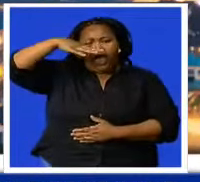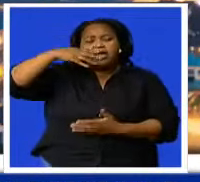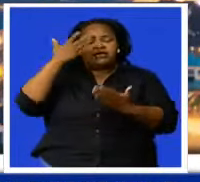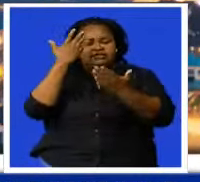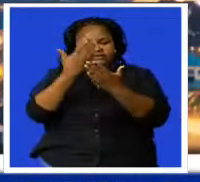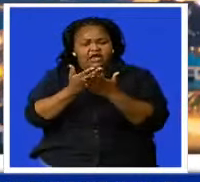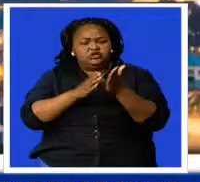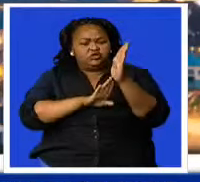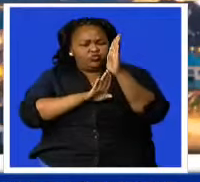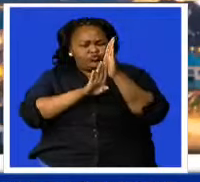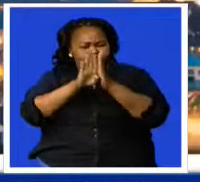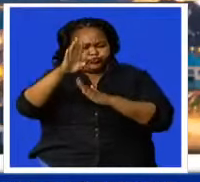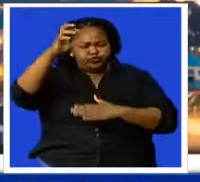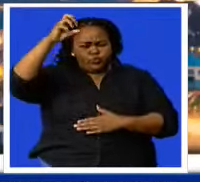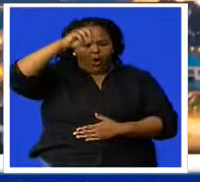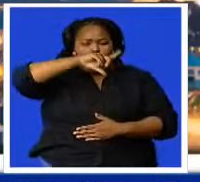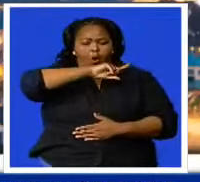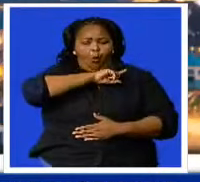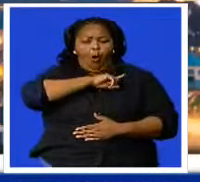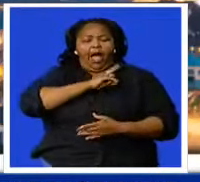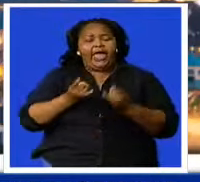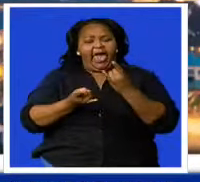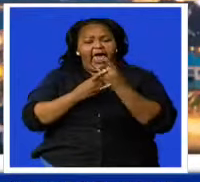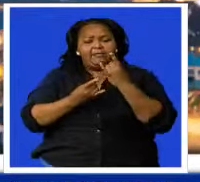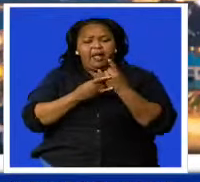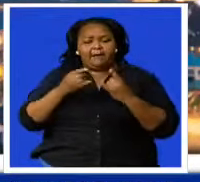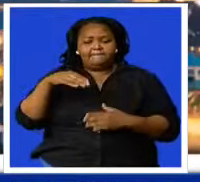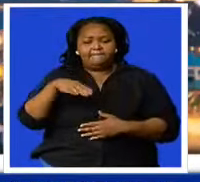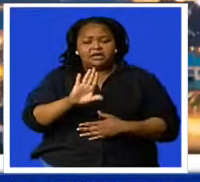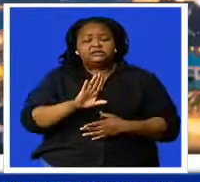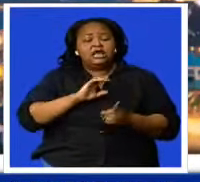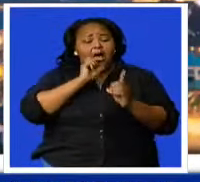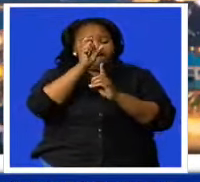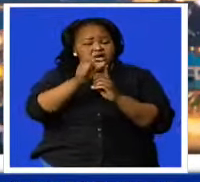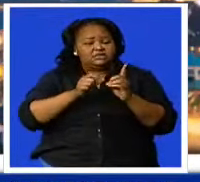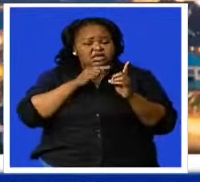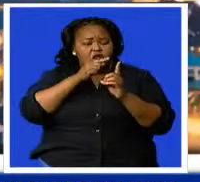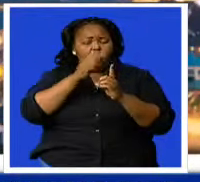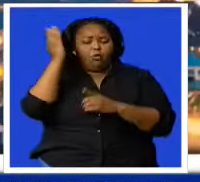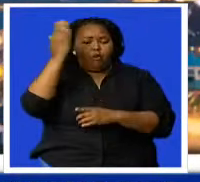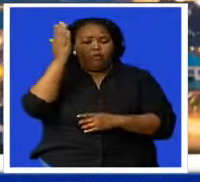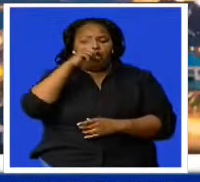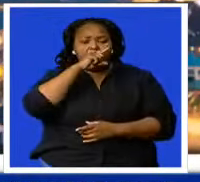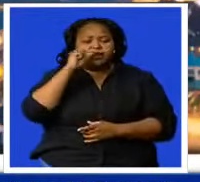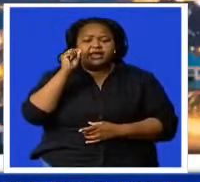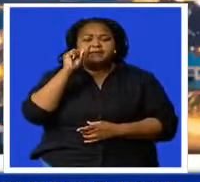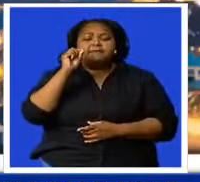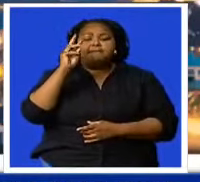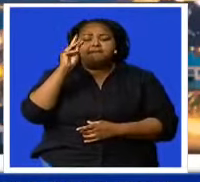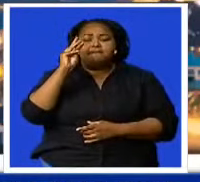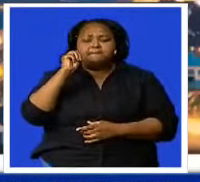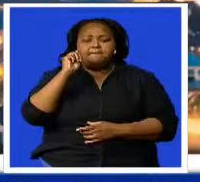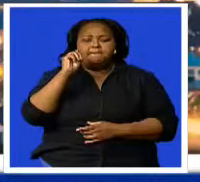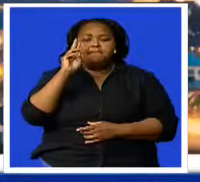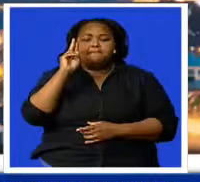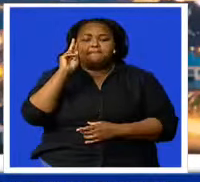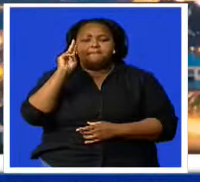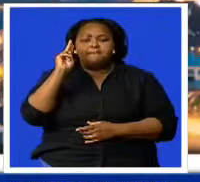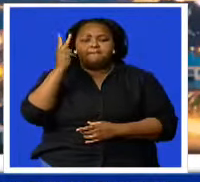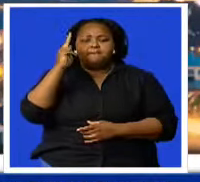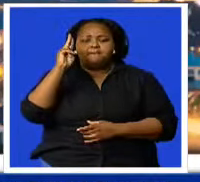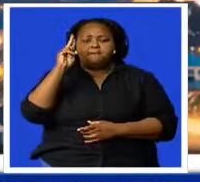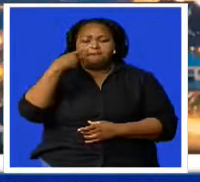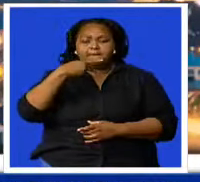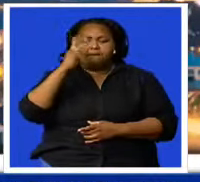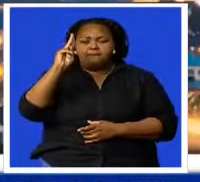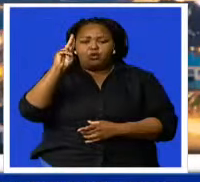bakhone kusitakala. Lokho kuvetwe ngumphathi walelibandla Vusi Mkhumane ngesikhathi kekukhulumisana ngendzaba yekunyuka kwentsengo